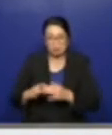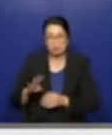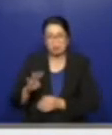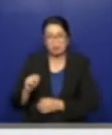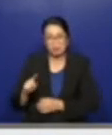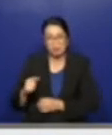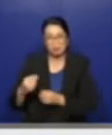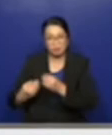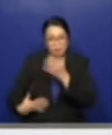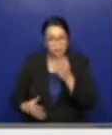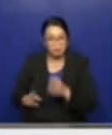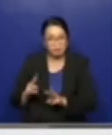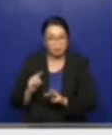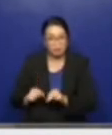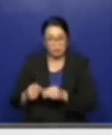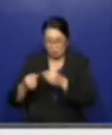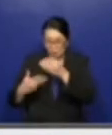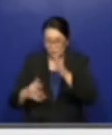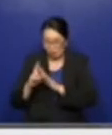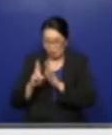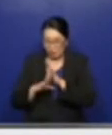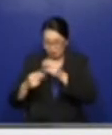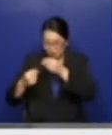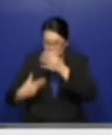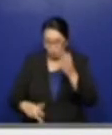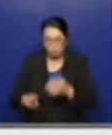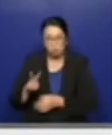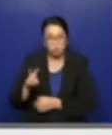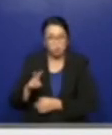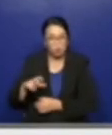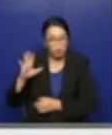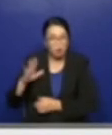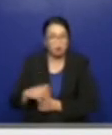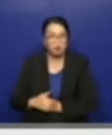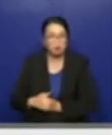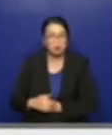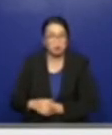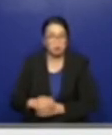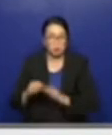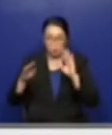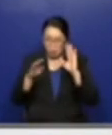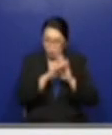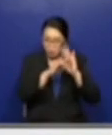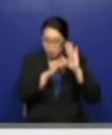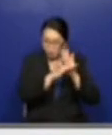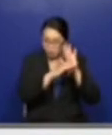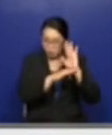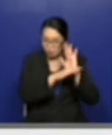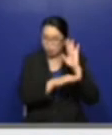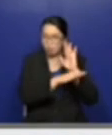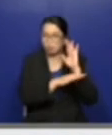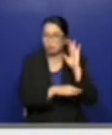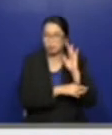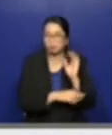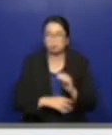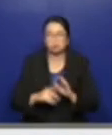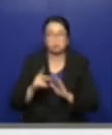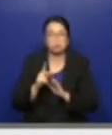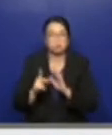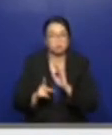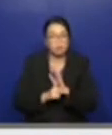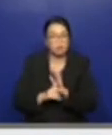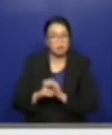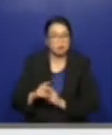กระเบียบถึง223ข้อท่านประธานครับผมย้ำเรื่องนี้เหลือเกินในระเบียบในกฎหมายมาตรา